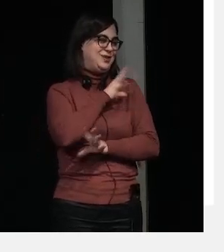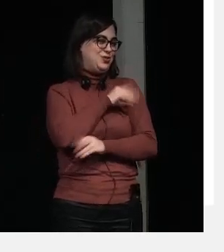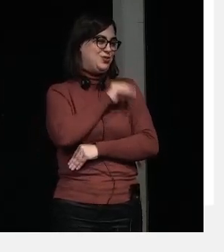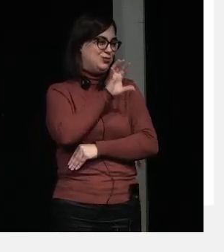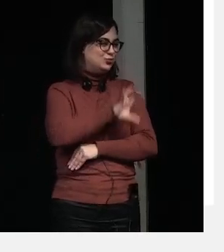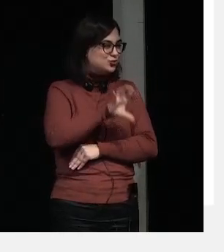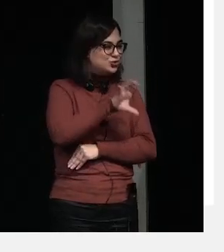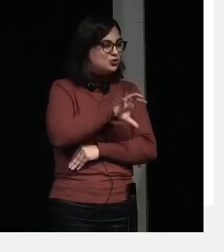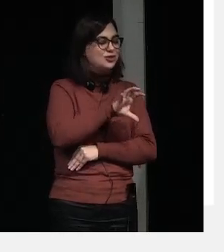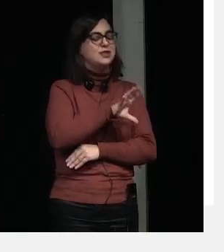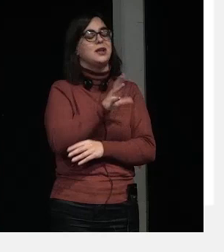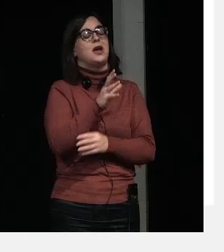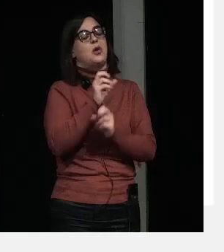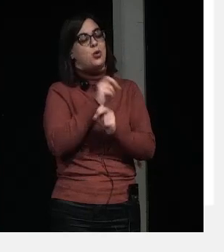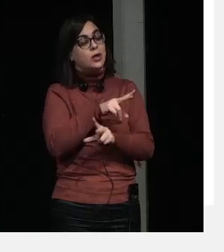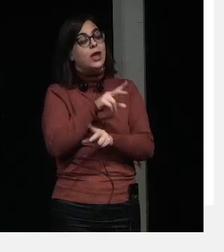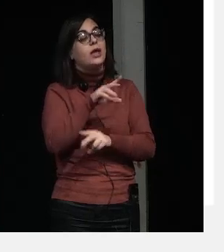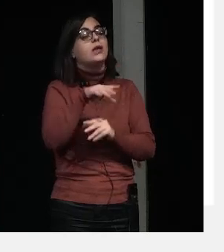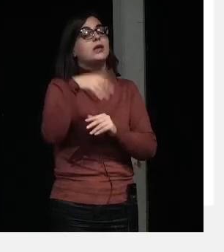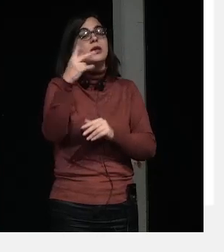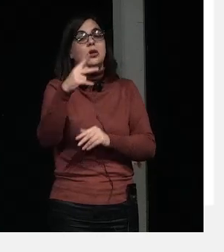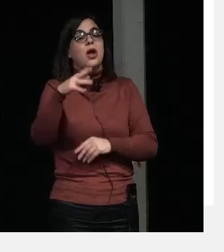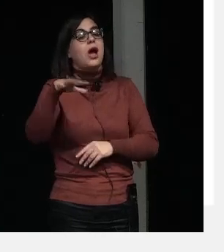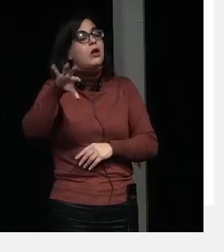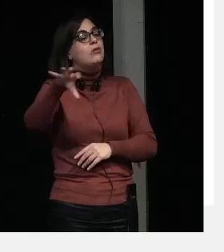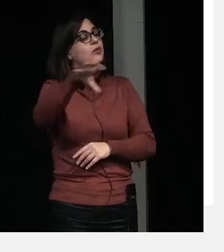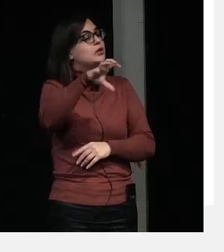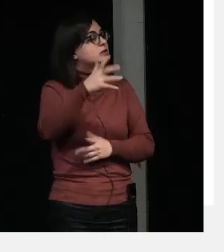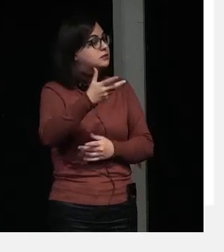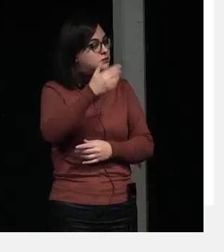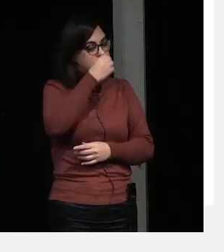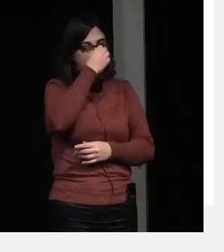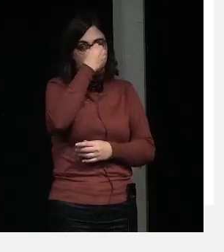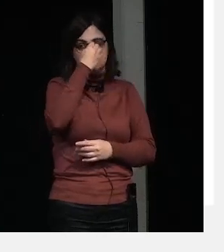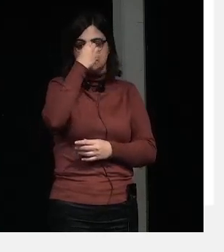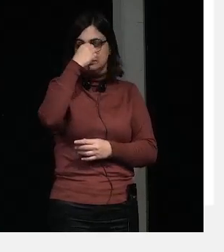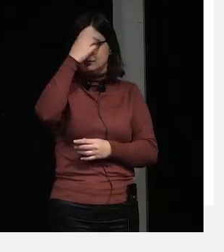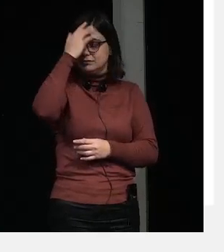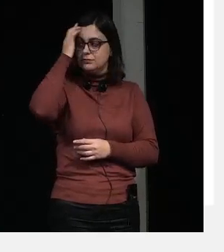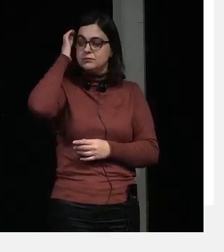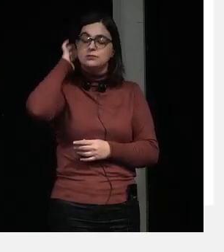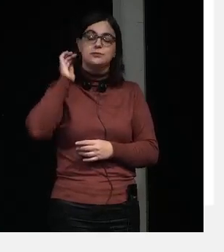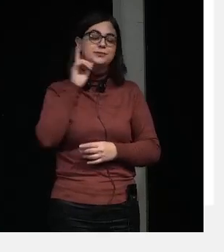τις συλλογές ή μια επίσκεψη. Ωραία, ευχαριστώ πάρα πολύ που την επαναλάβατε.